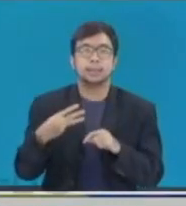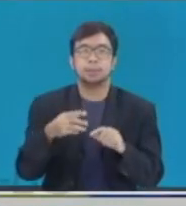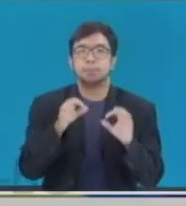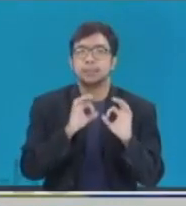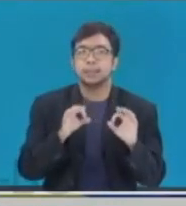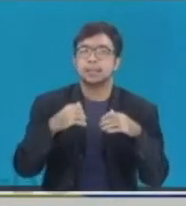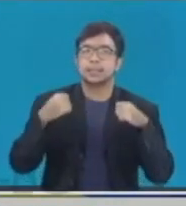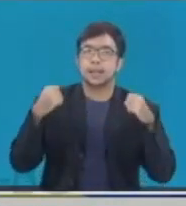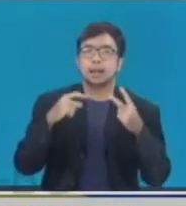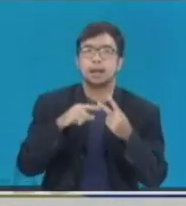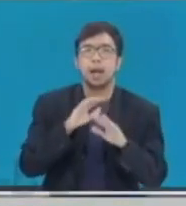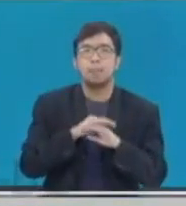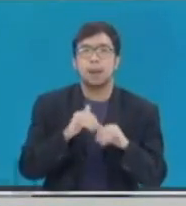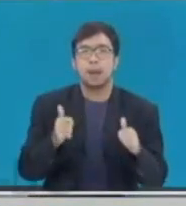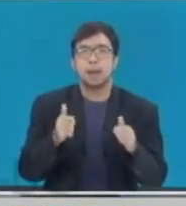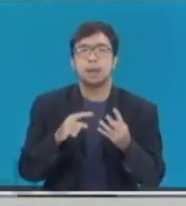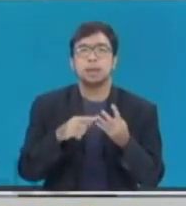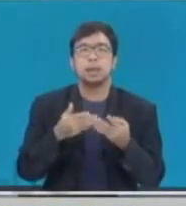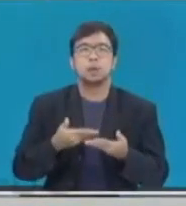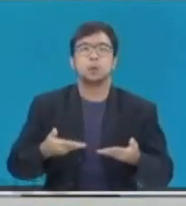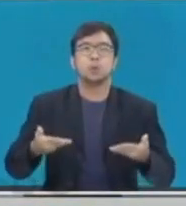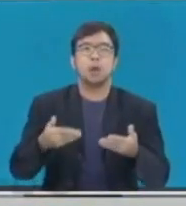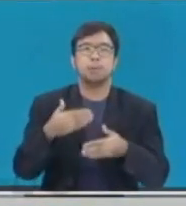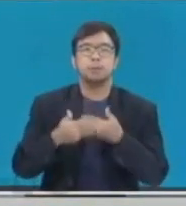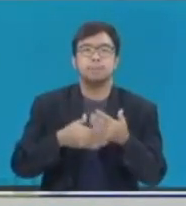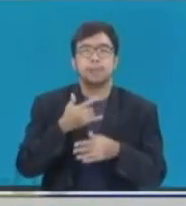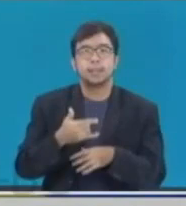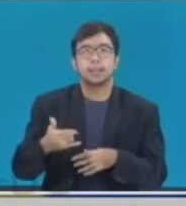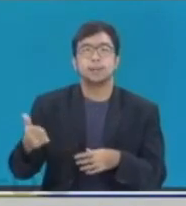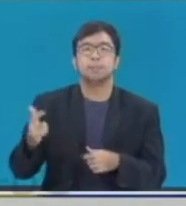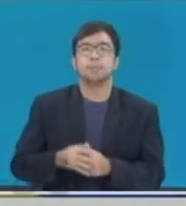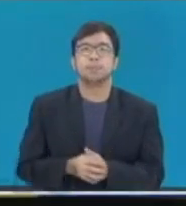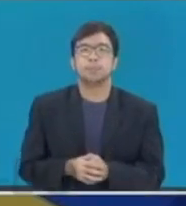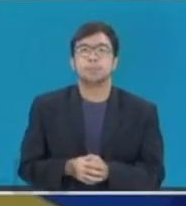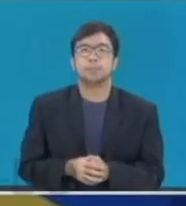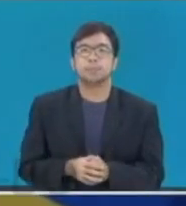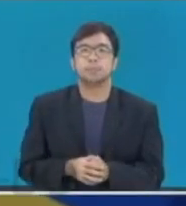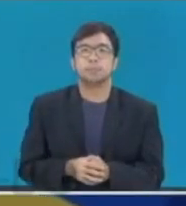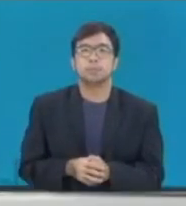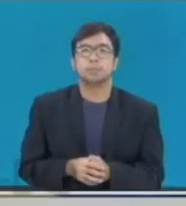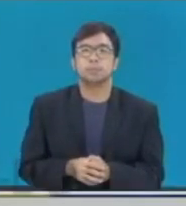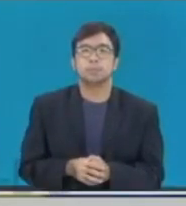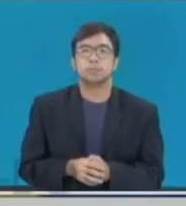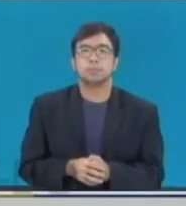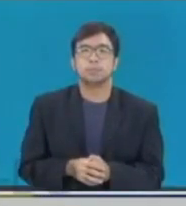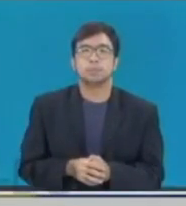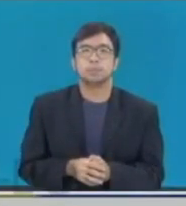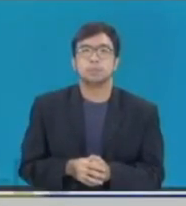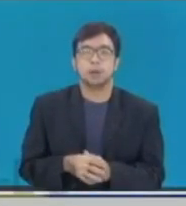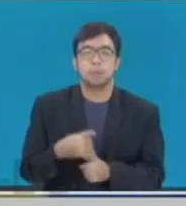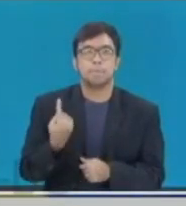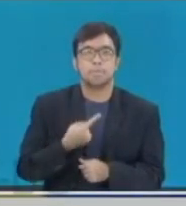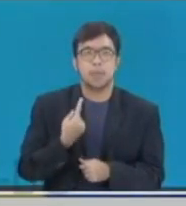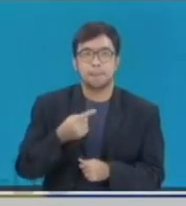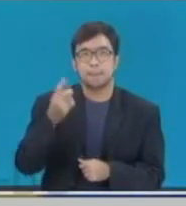Safety, dan Environment Sustainability. Terkait mudik ini sendiri, kita pun juga berkolaborasi dengan pemerintah daerah